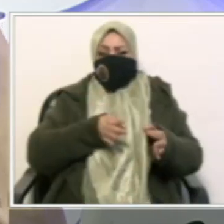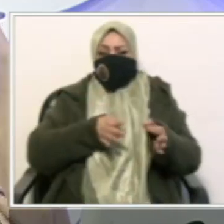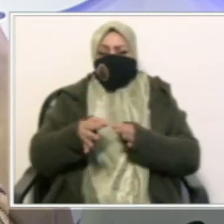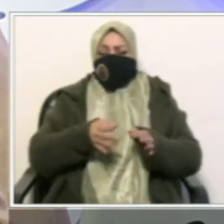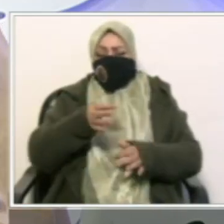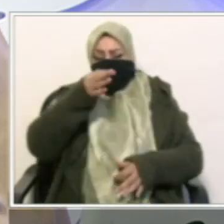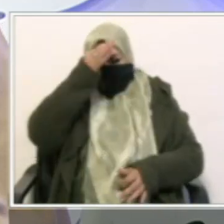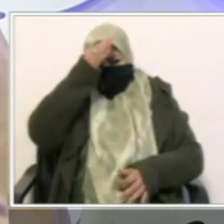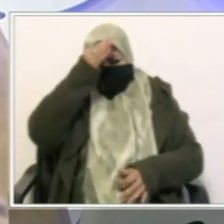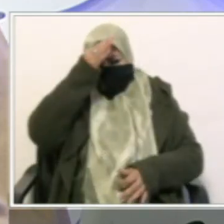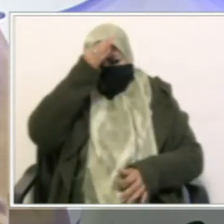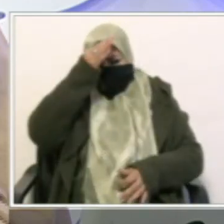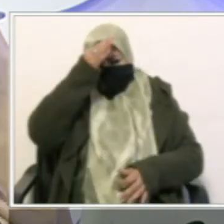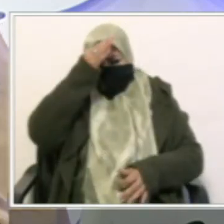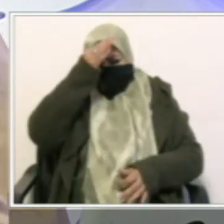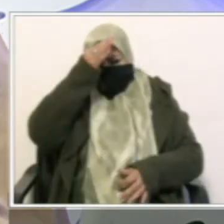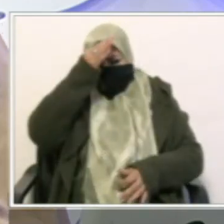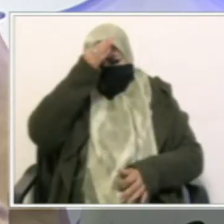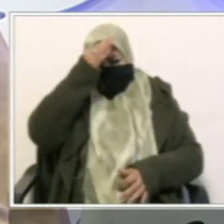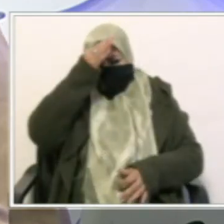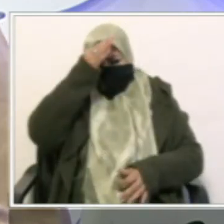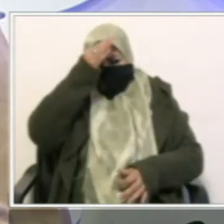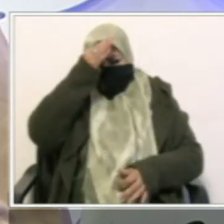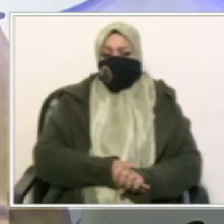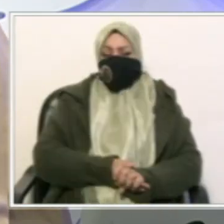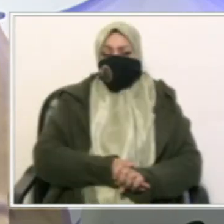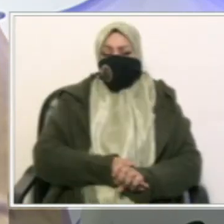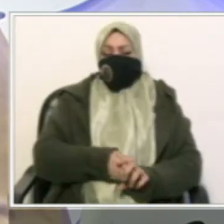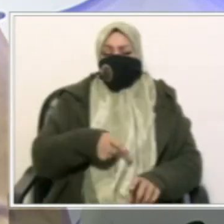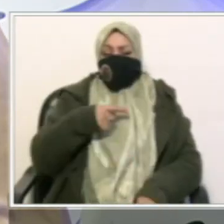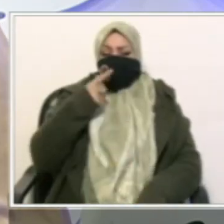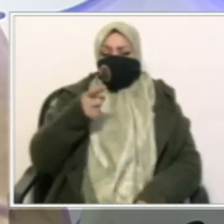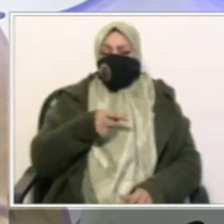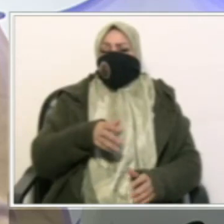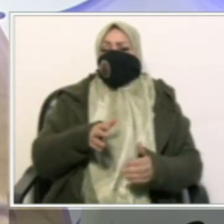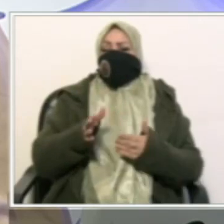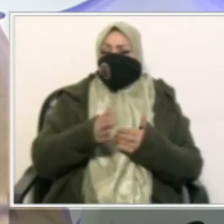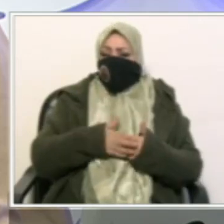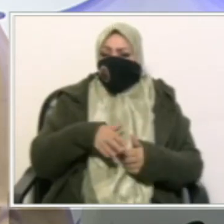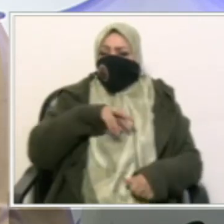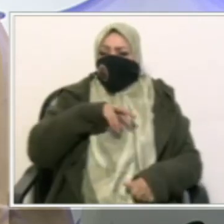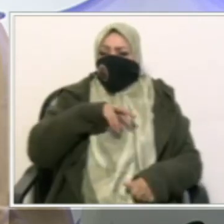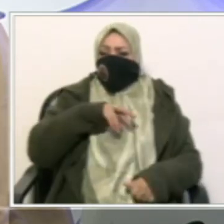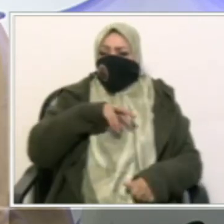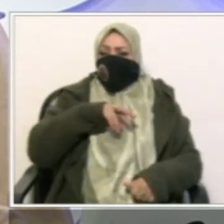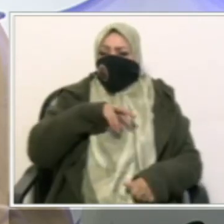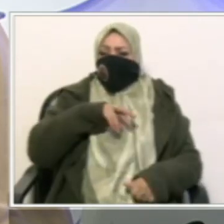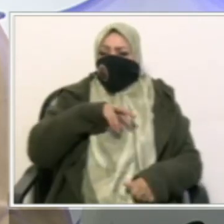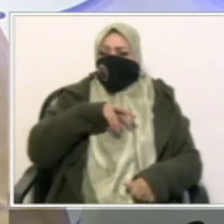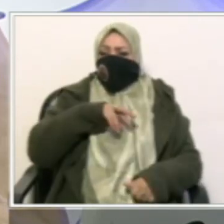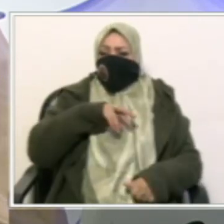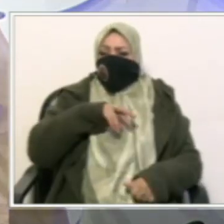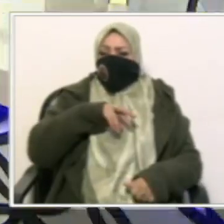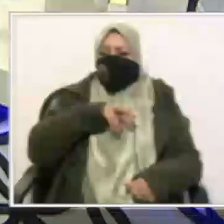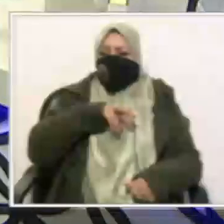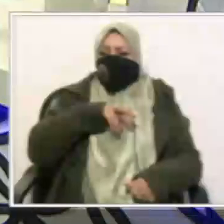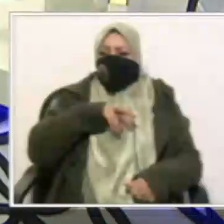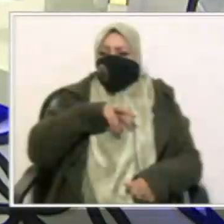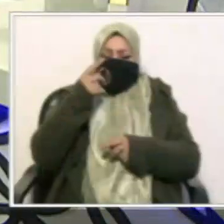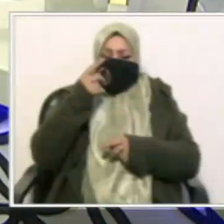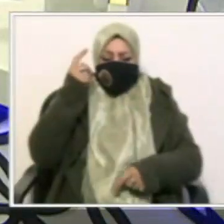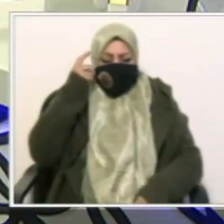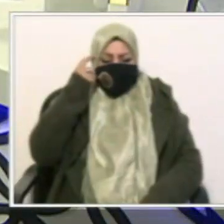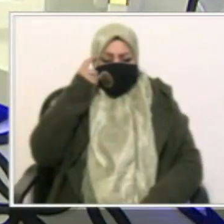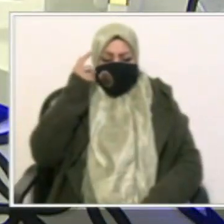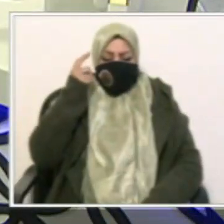فالمخبلون والمطبلون والمخدرون لأفكار الناس ولهمم المسلمين هذوما دائما في كل